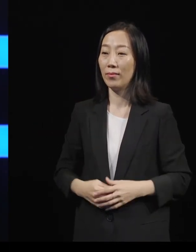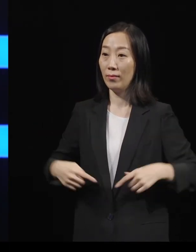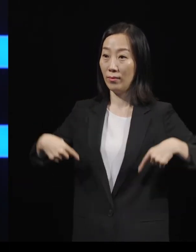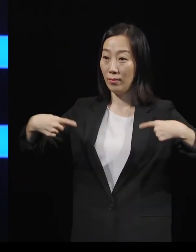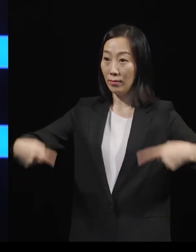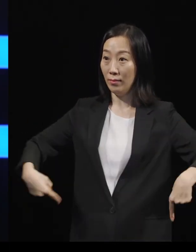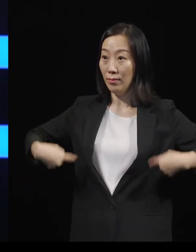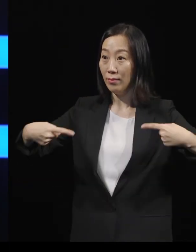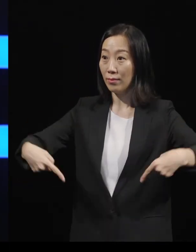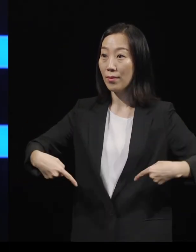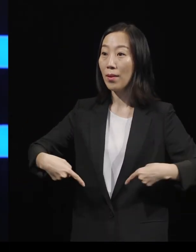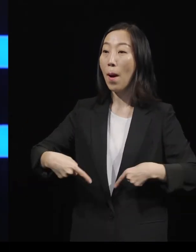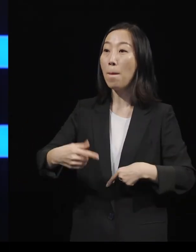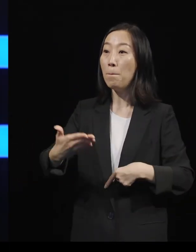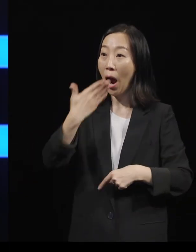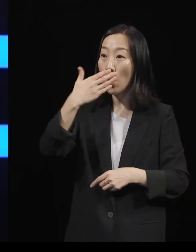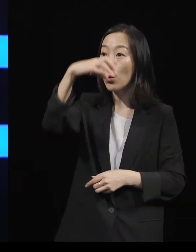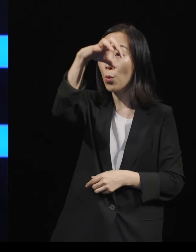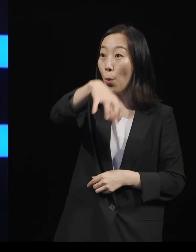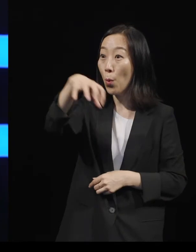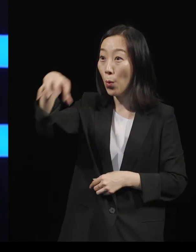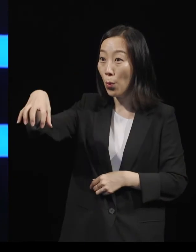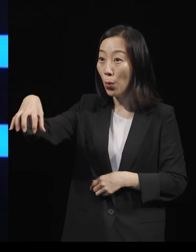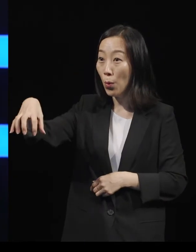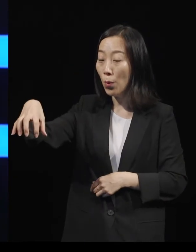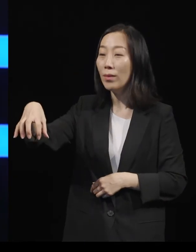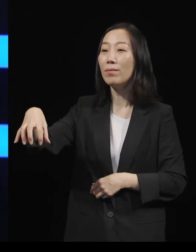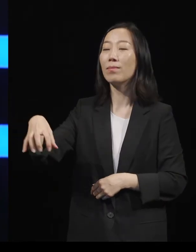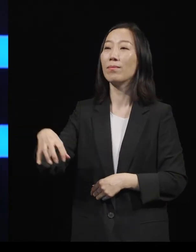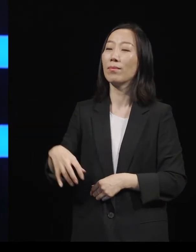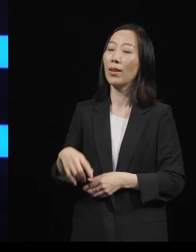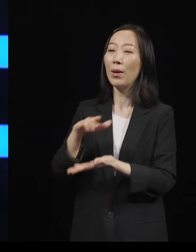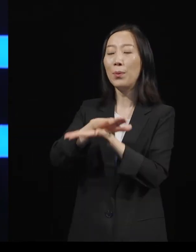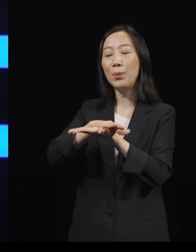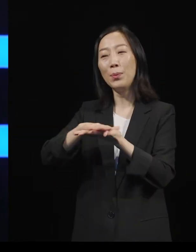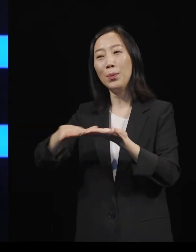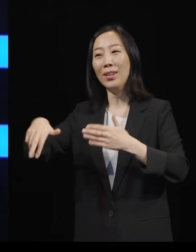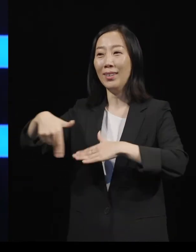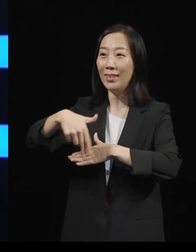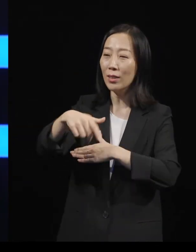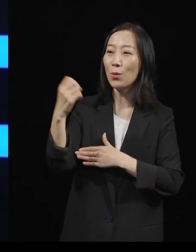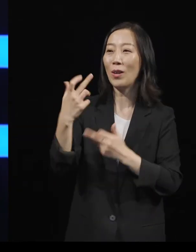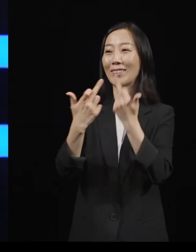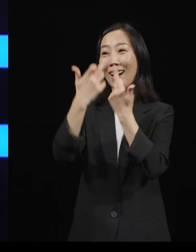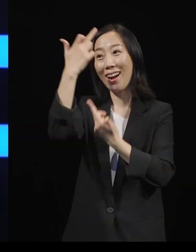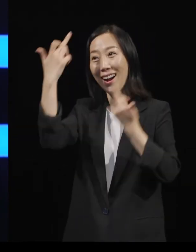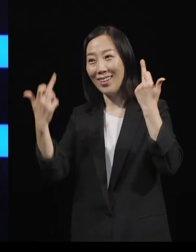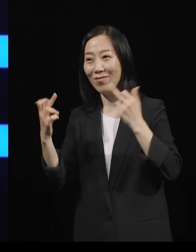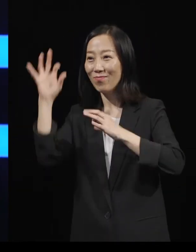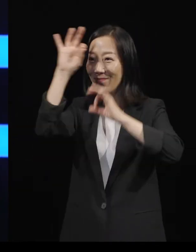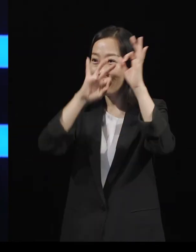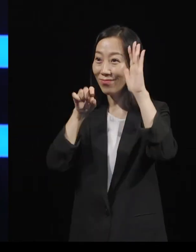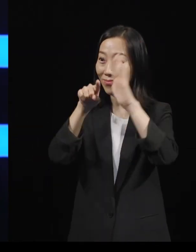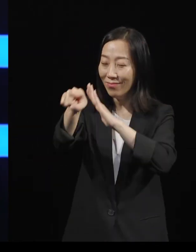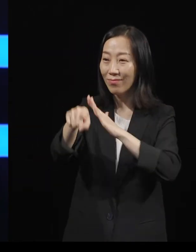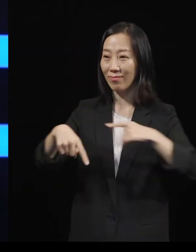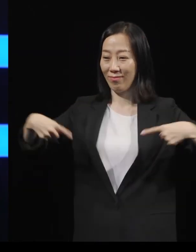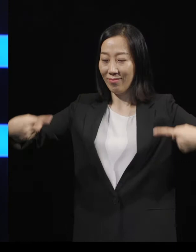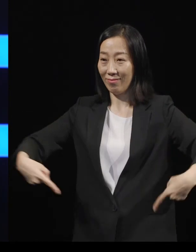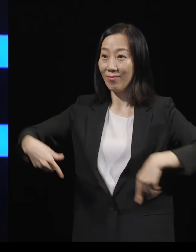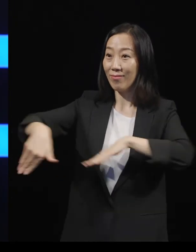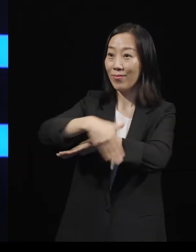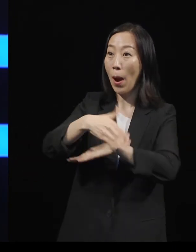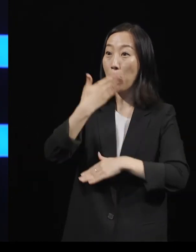휠체어가 갈 수 있는 무장애 탐방로라고 산책로나 등산로를 찾아가기도 하고요. 휠체어석이 잘 되어